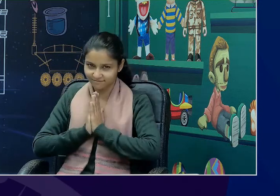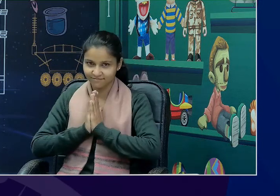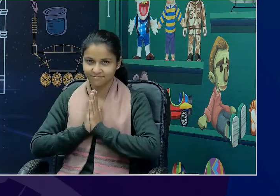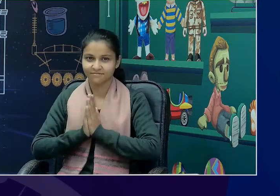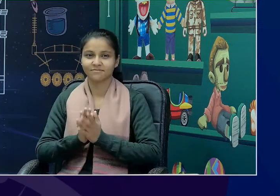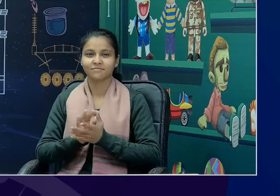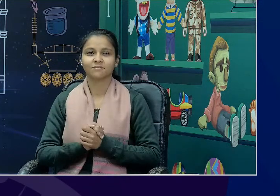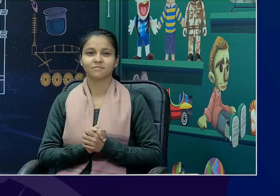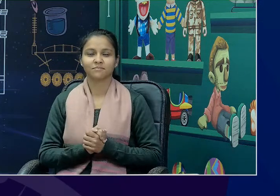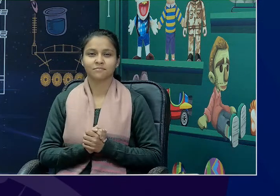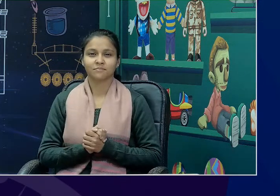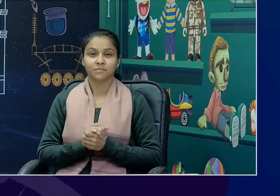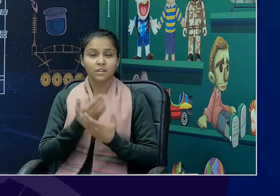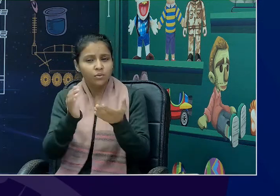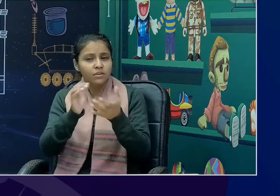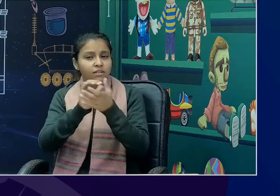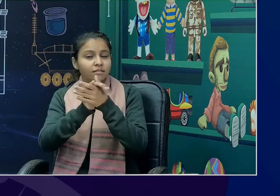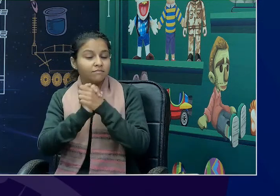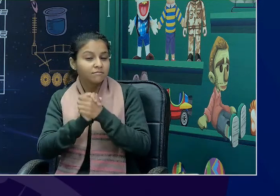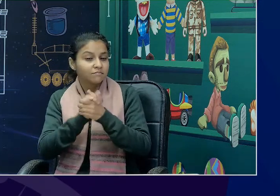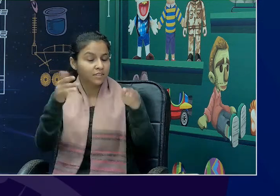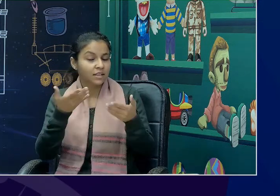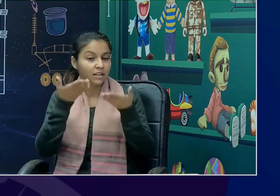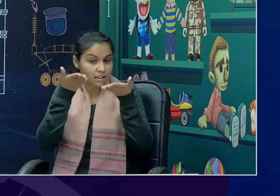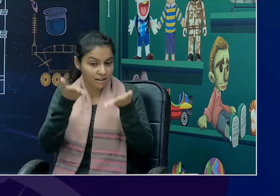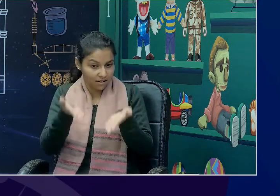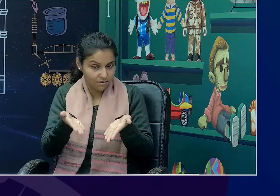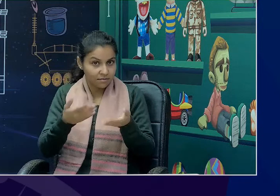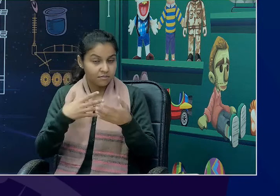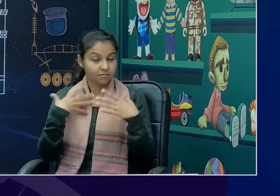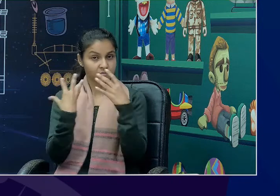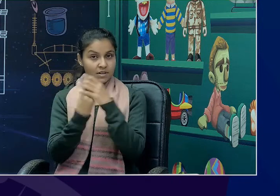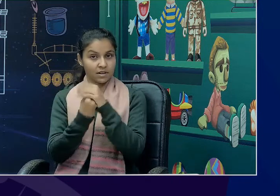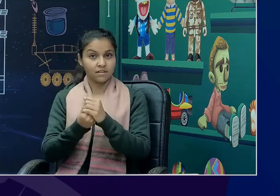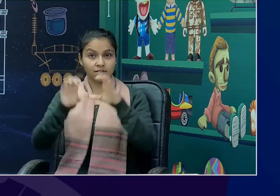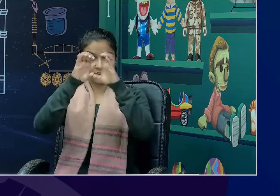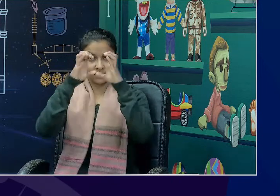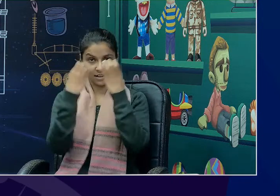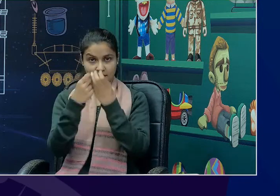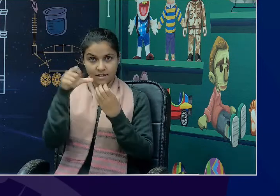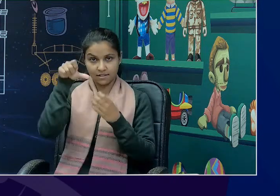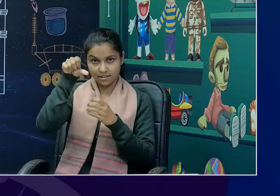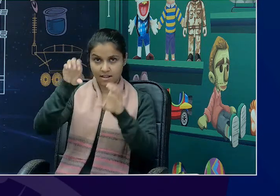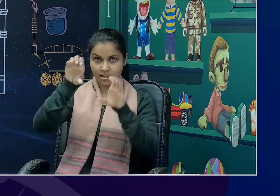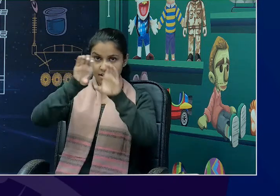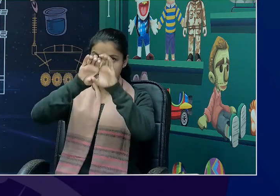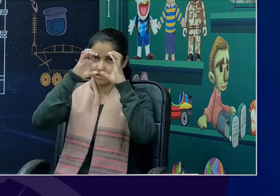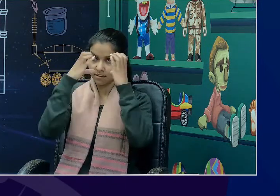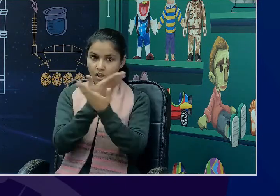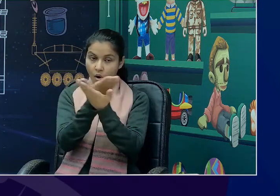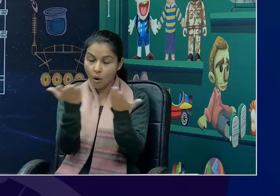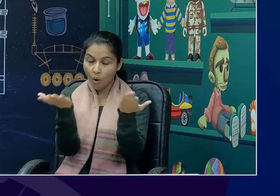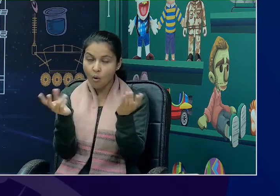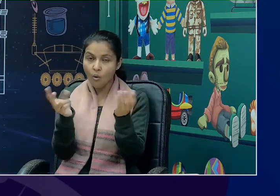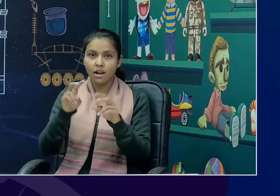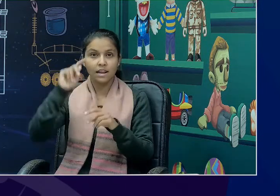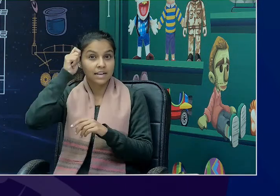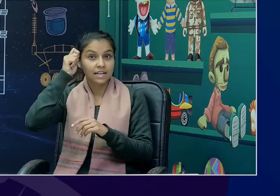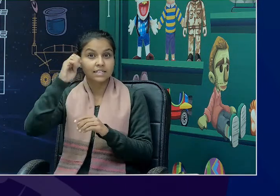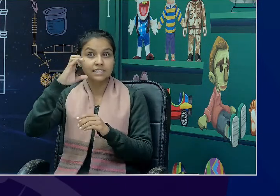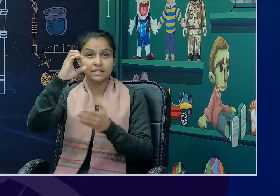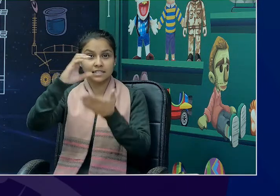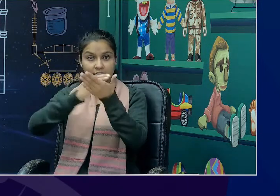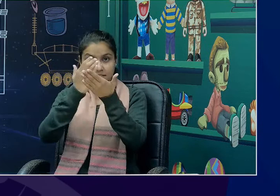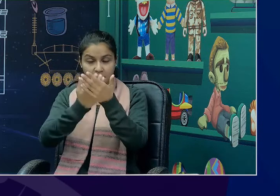धन्यवाद. So dear students and learners, हम आज कक्षा 9 के सभी स्टूडेंट्स के लिए लेकर आए थे इंग्लिश का चैप्टर,